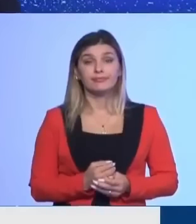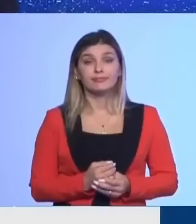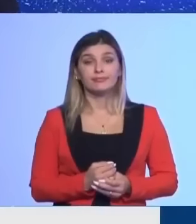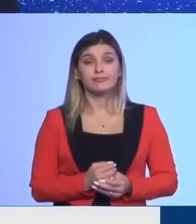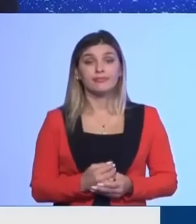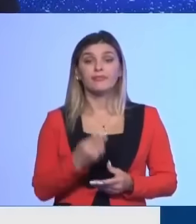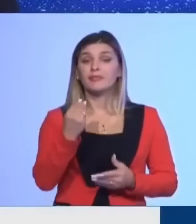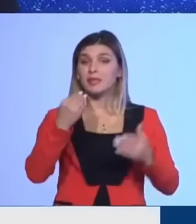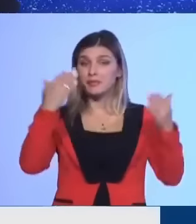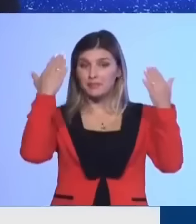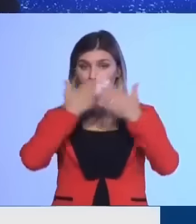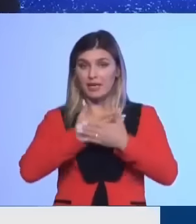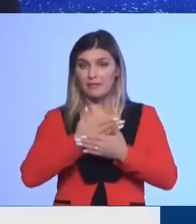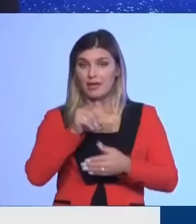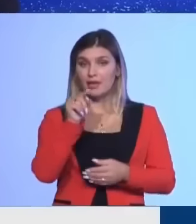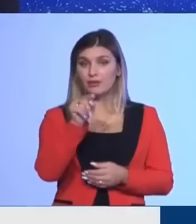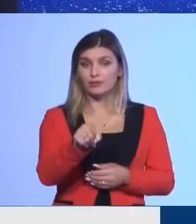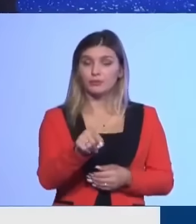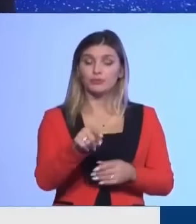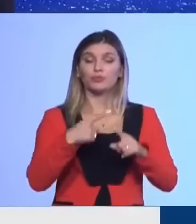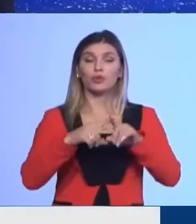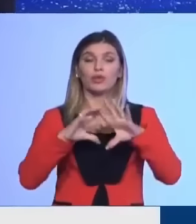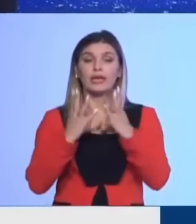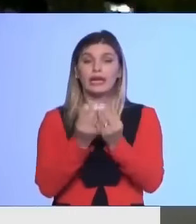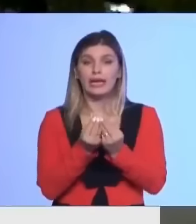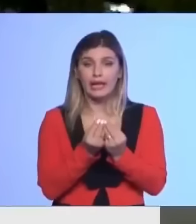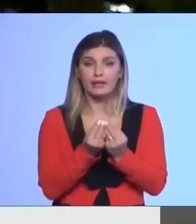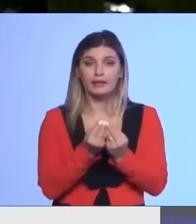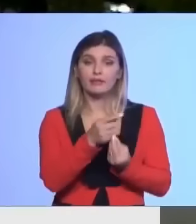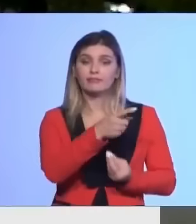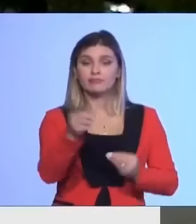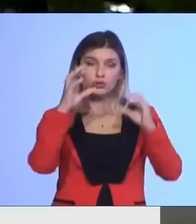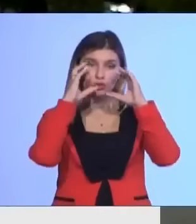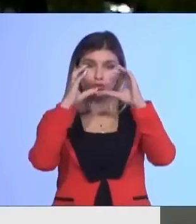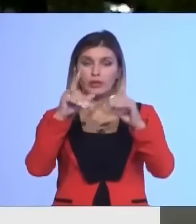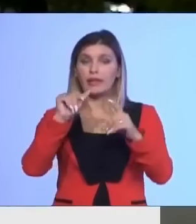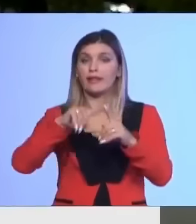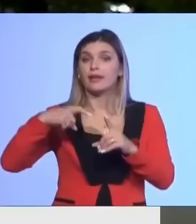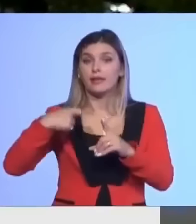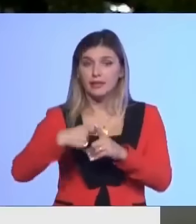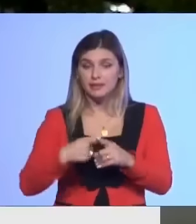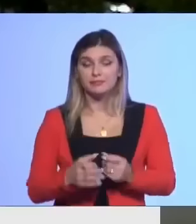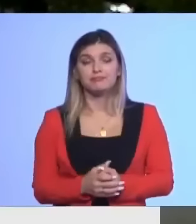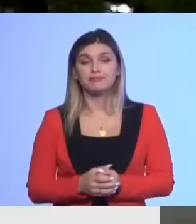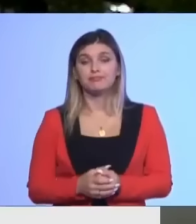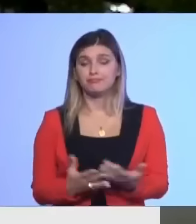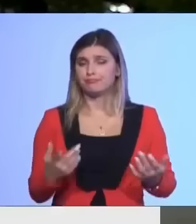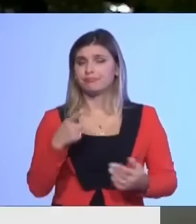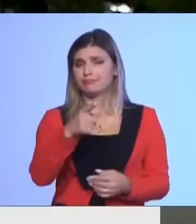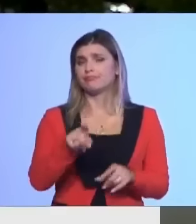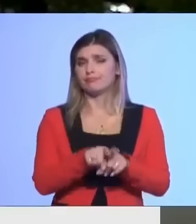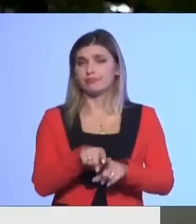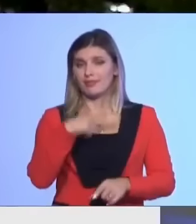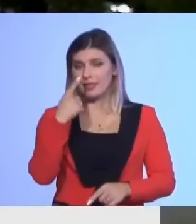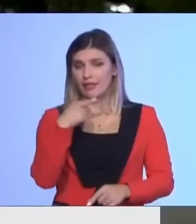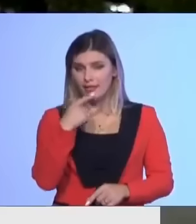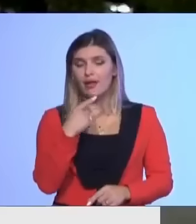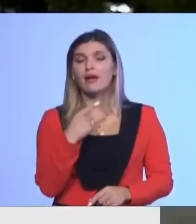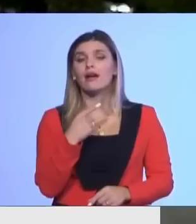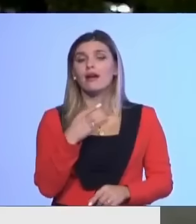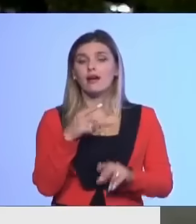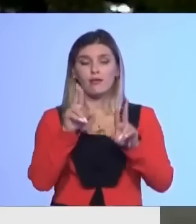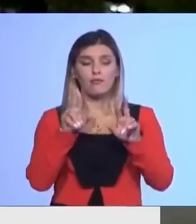Mi mbrëma Alketa për ty në studio dhe për gjithë shikuesit e Radio Televizionit të Kosovës, se që e paralajmërove edhe